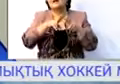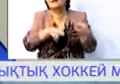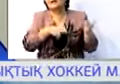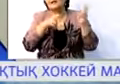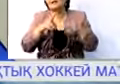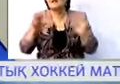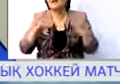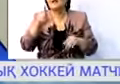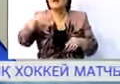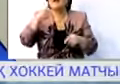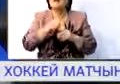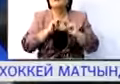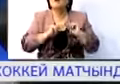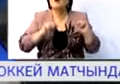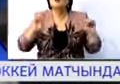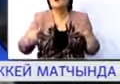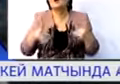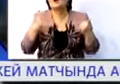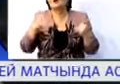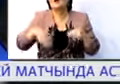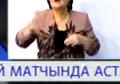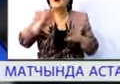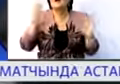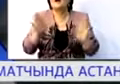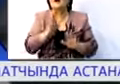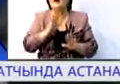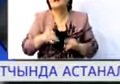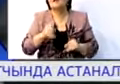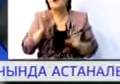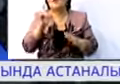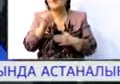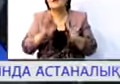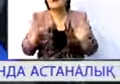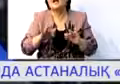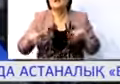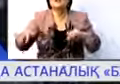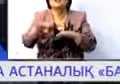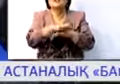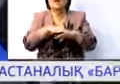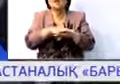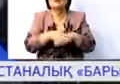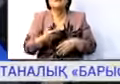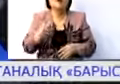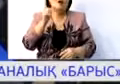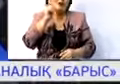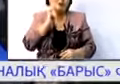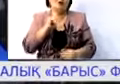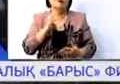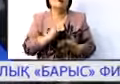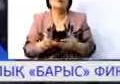жеткен әнші алғашқы ұстазының құрметіне ел аузында жүрген хит әндерін шырқап жиналған жұртшылықтың құлақ құрышын